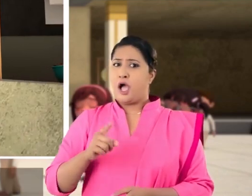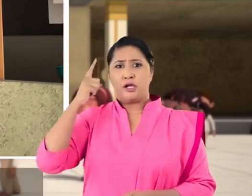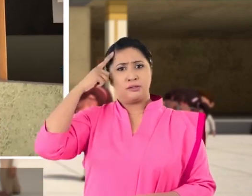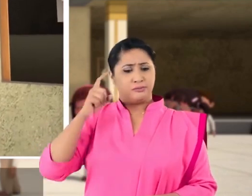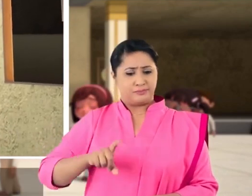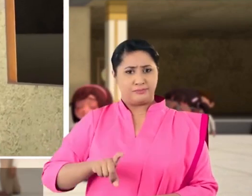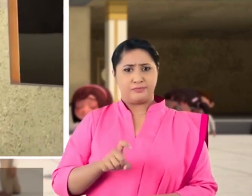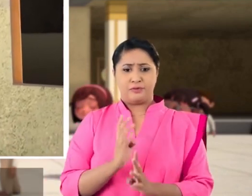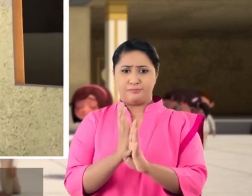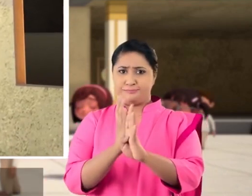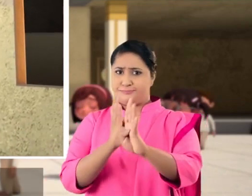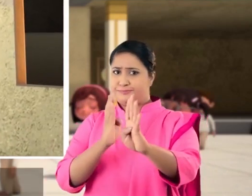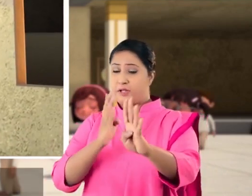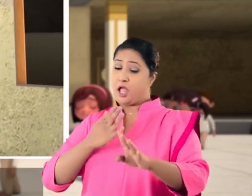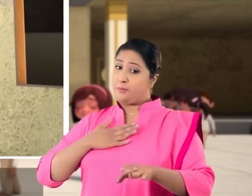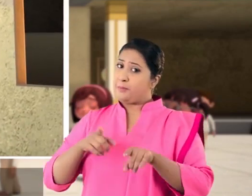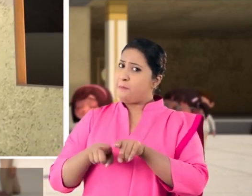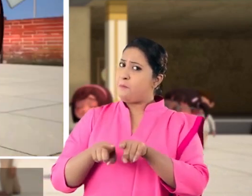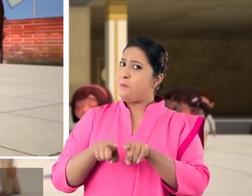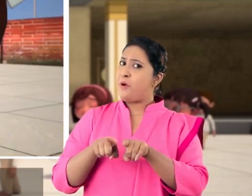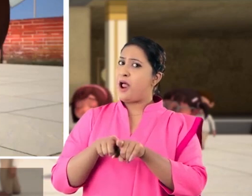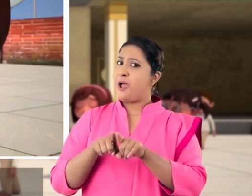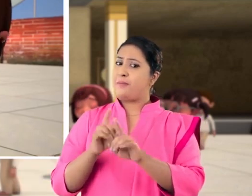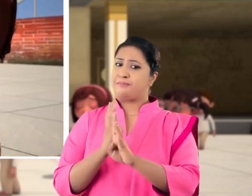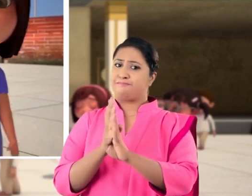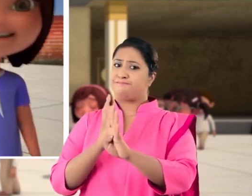अगर चूंटियां कतार में चल सकती हैं, तो क्या हम चूंटियों से कम हैं?